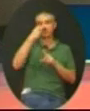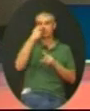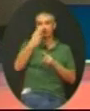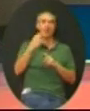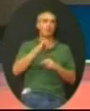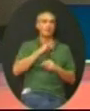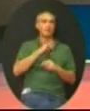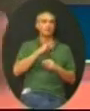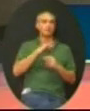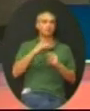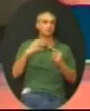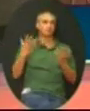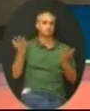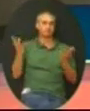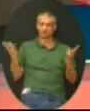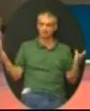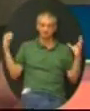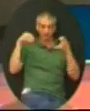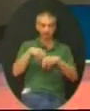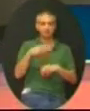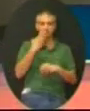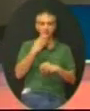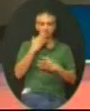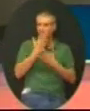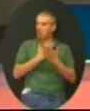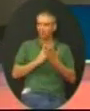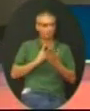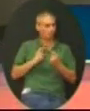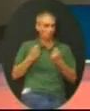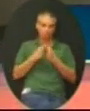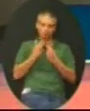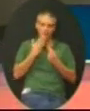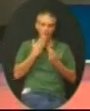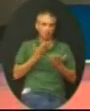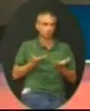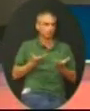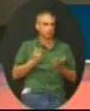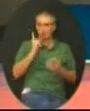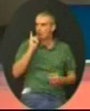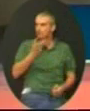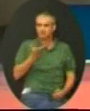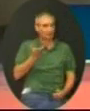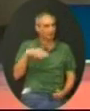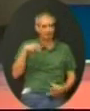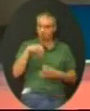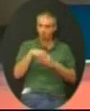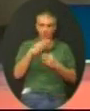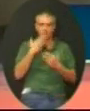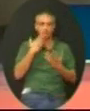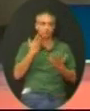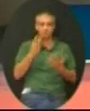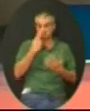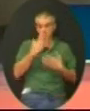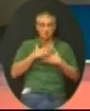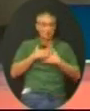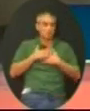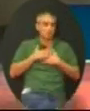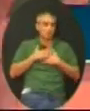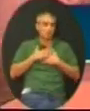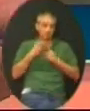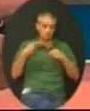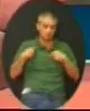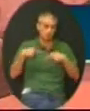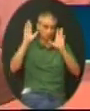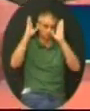להם מעניין, והכניסו לירושלים חלקים שלא היו מעולם בתוך העיר, לא צריכים להיות בתוך העיר, ומבחינתי